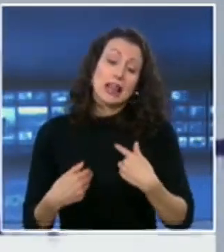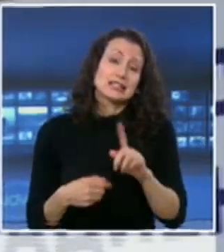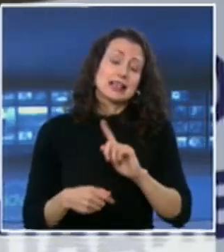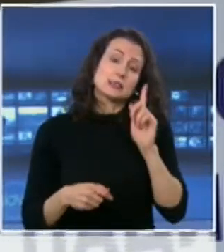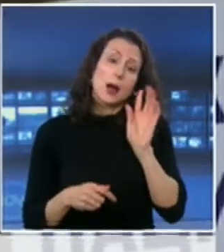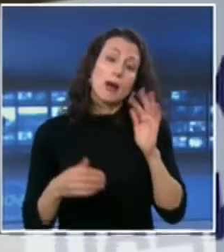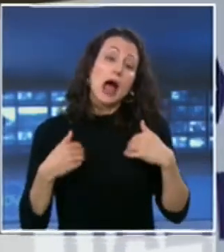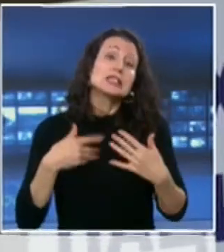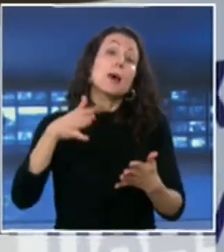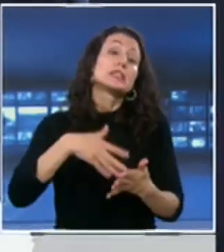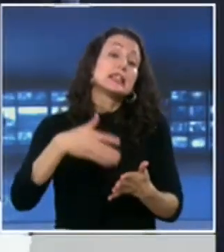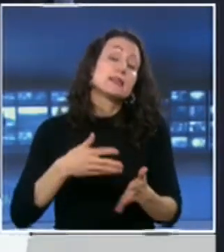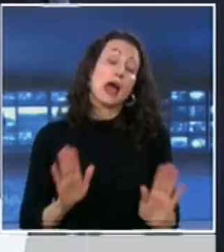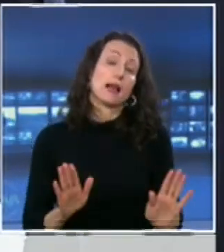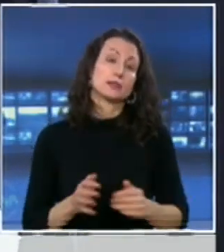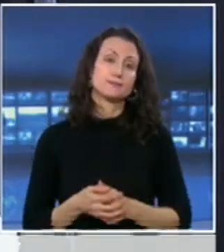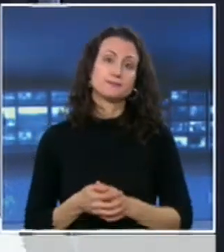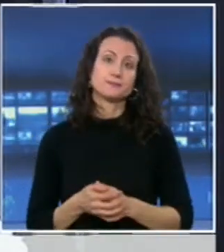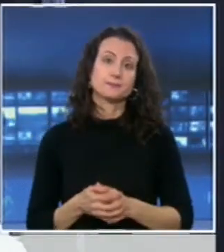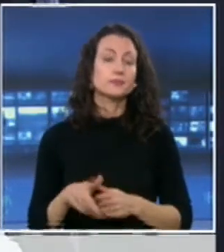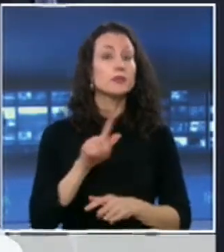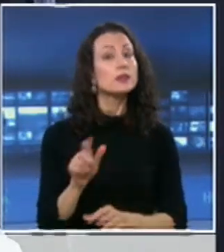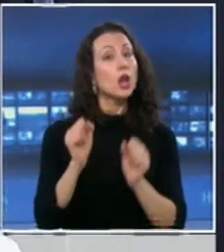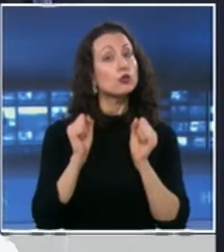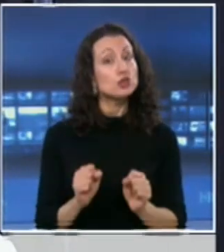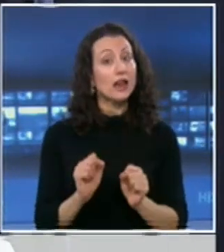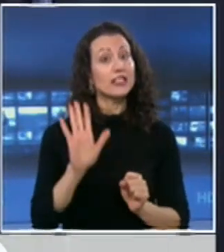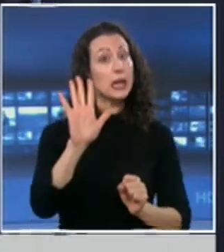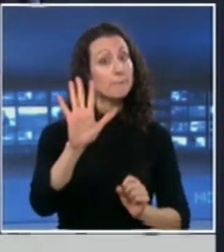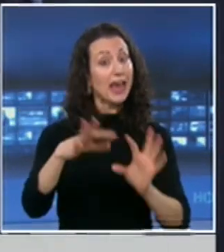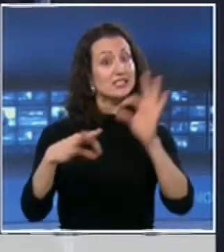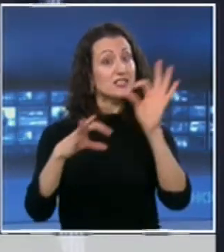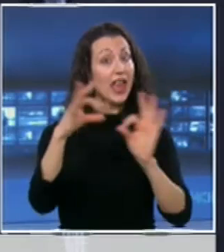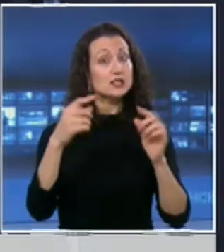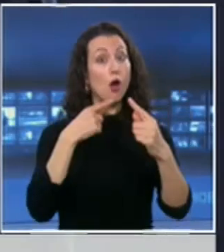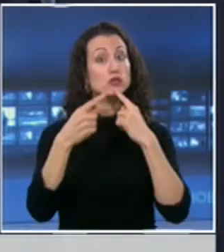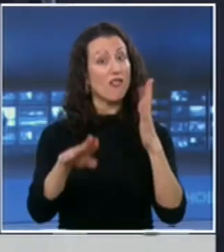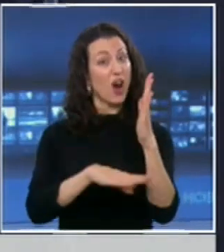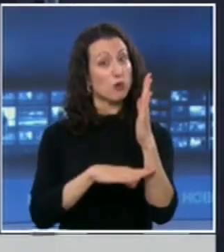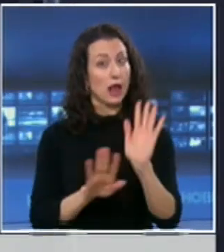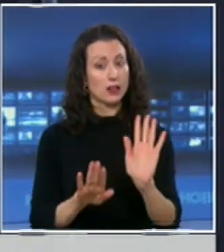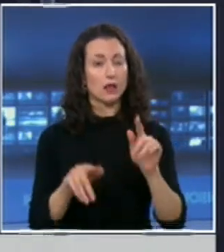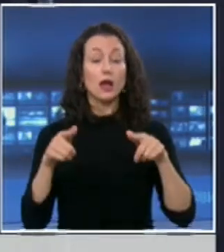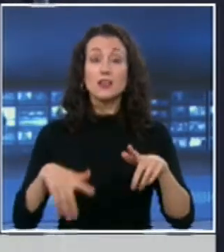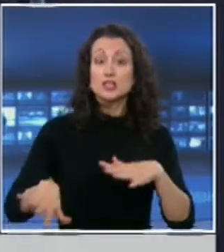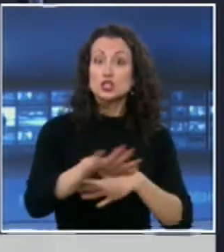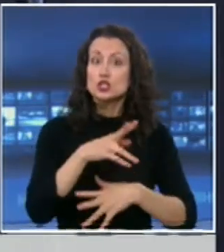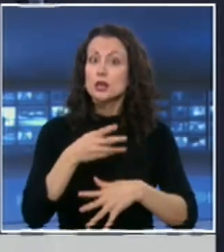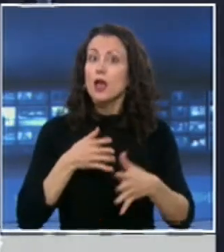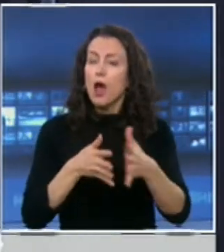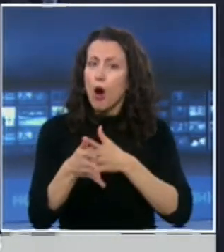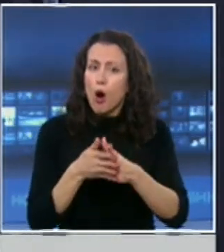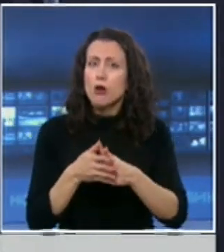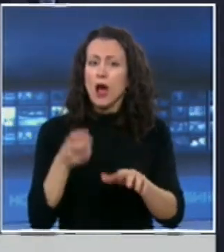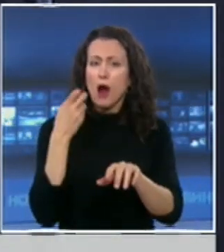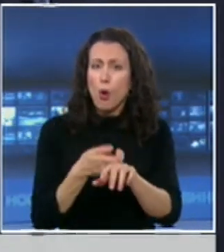Аз съм една санитарка. Не очаквайте 5-звездни условия. Колегите са абсолютно изчерпани. Получаваме